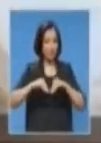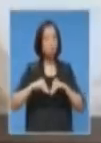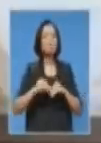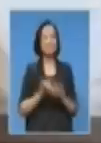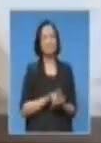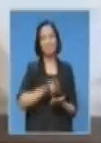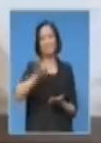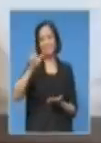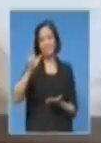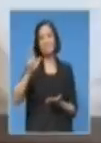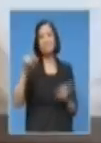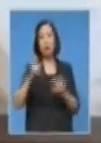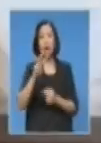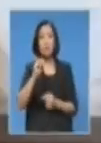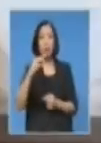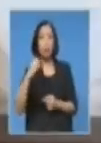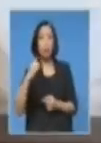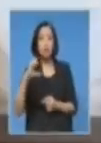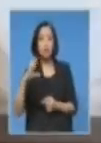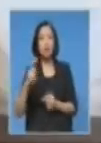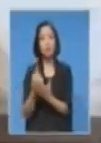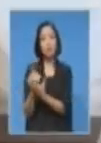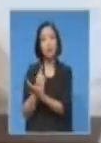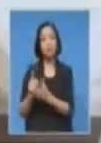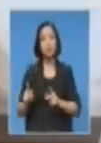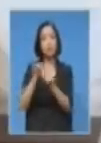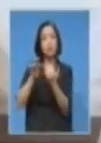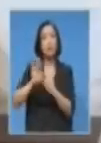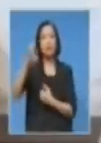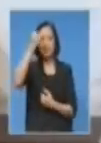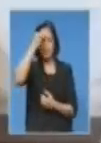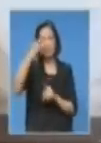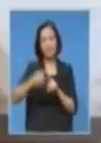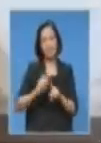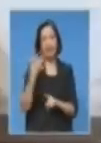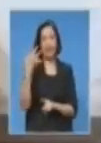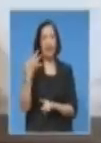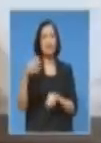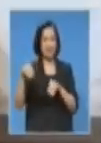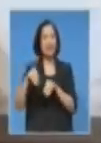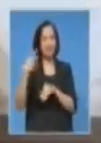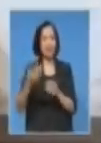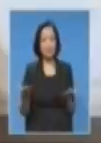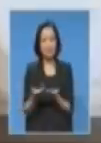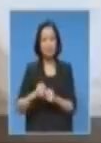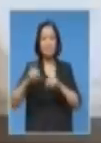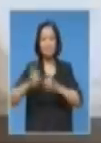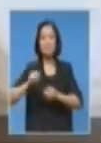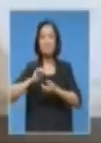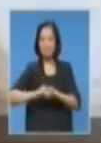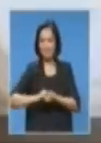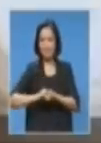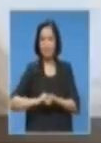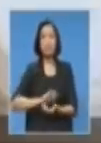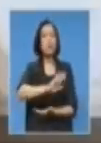าม MOC กับทางผู้แทนกระทรวงคมนาคมของญี่ปุ่นในปลายเดือนพฤษภาที่จะถึงนี้เช่นกันครับทั้งหมดนั้นก็